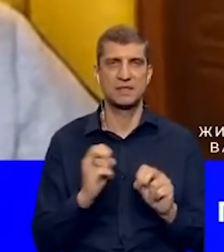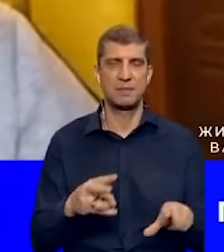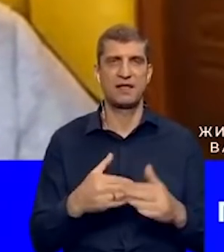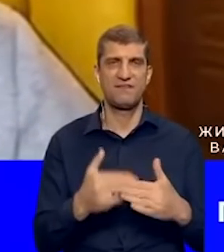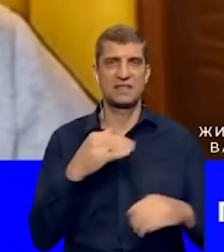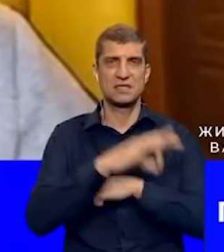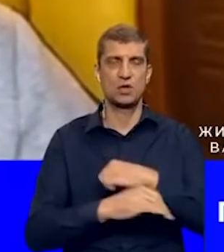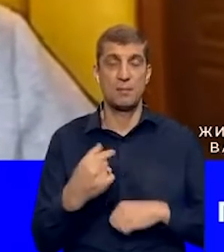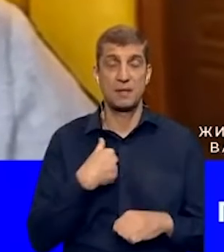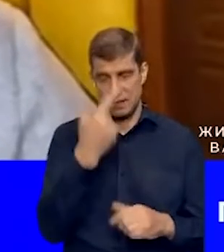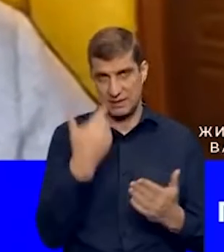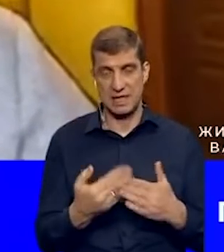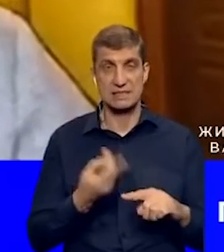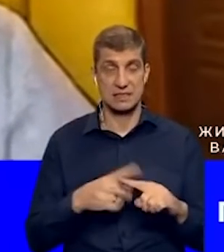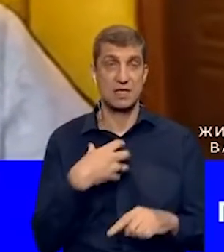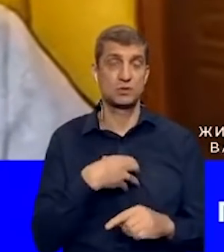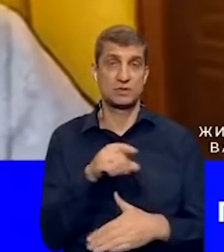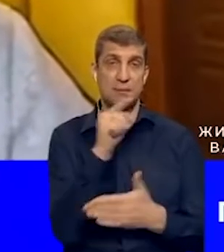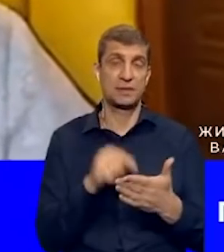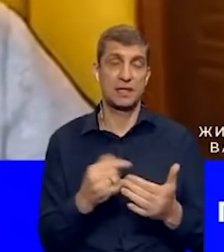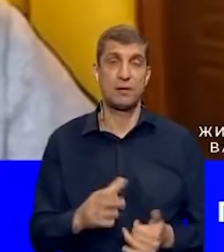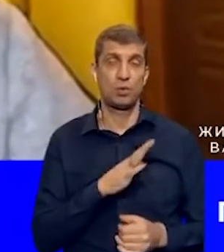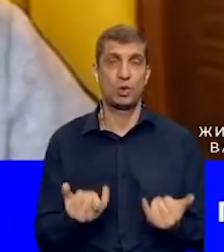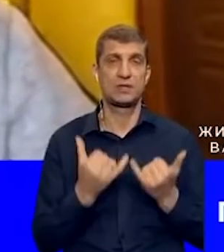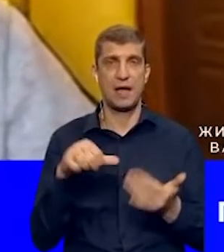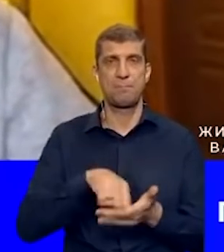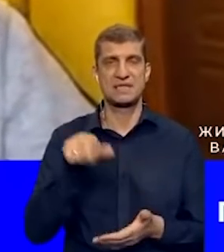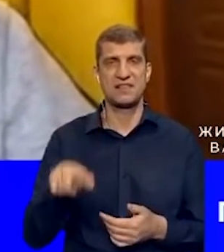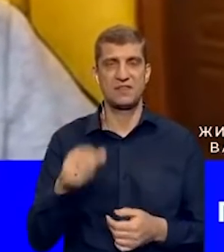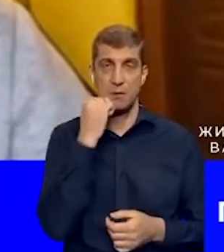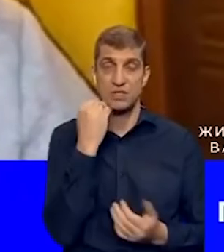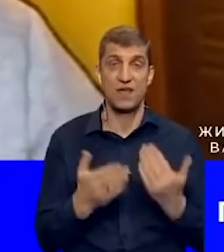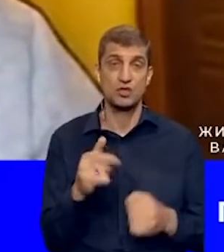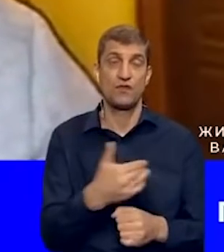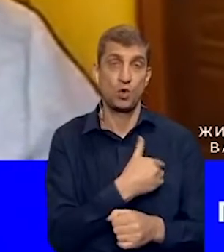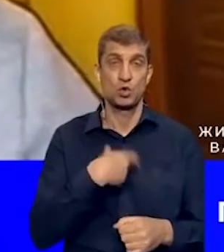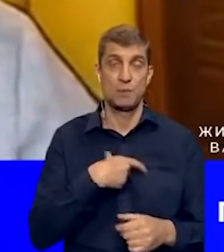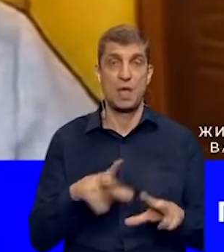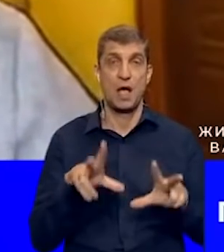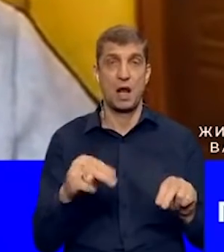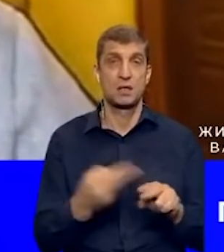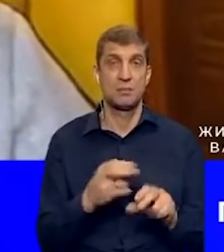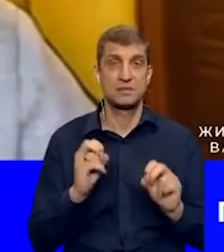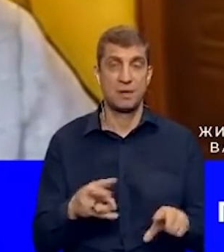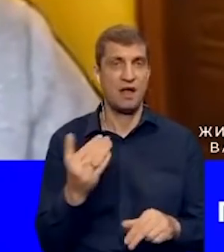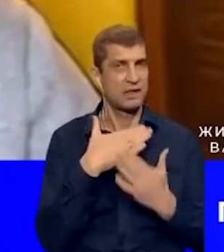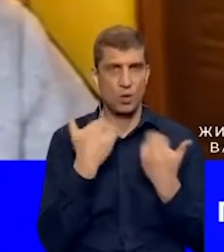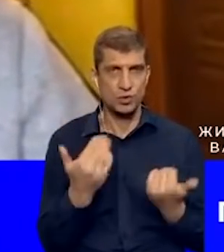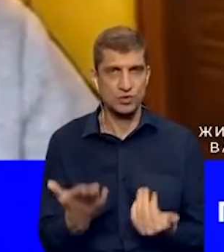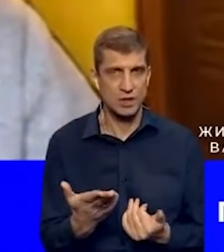що це слушне запитання було для представника Москви. Якщо ви хочете собі гарантії безпеки, а ви не